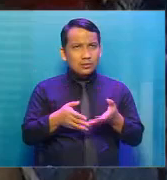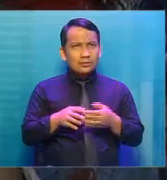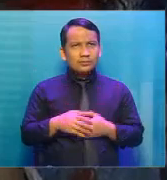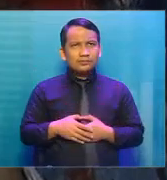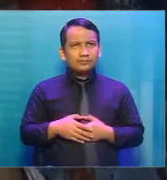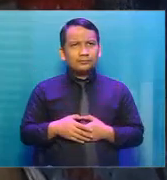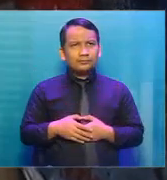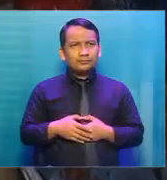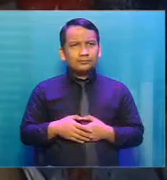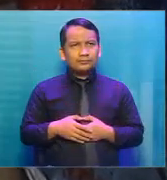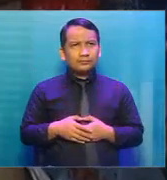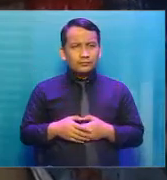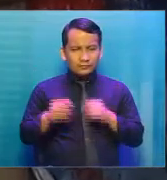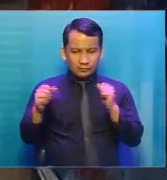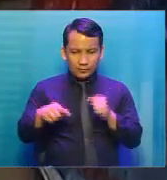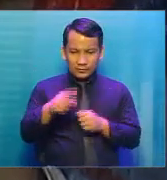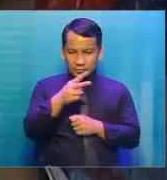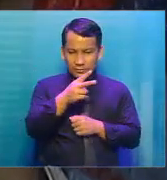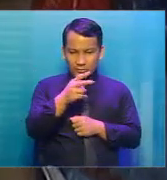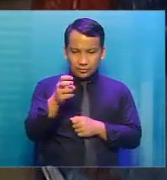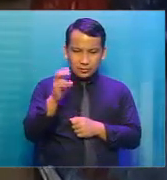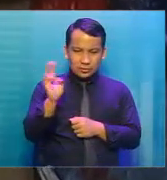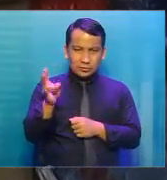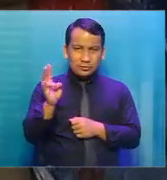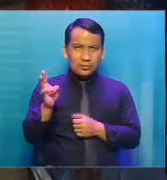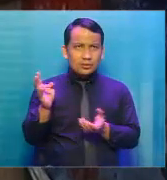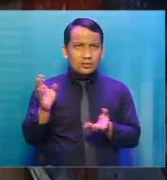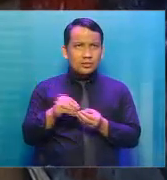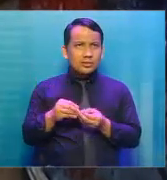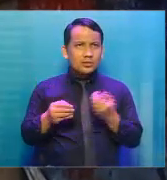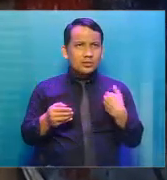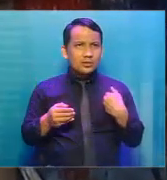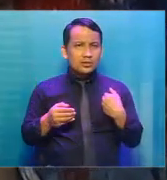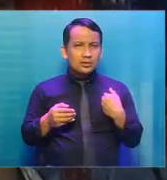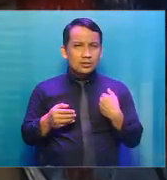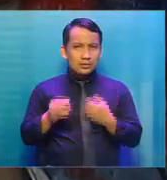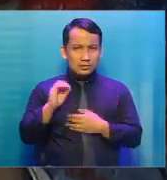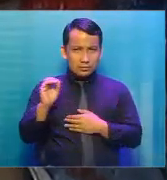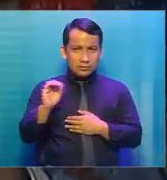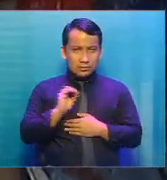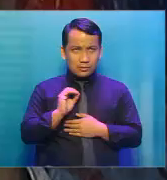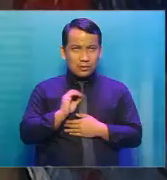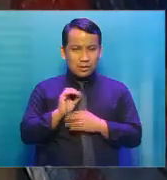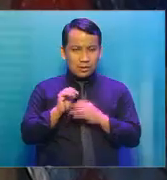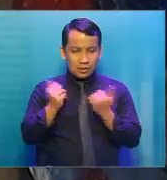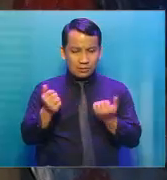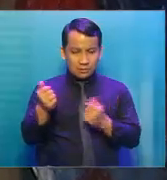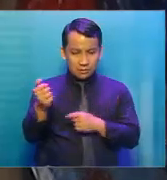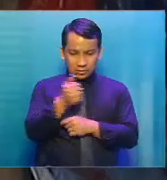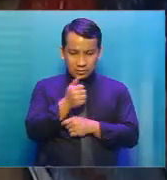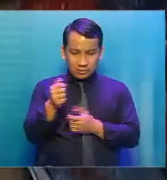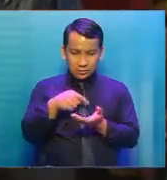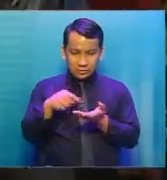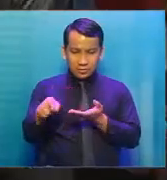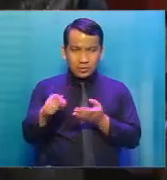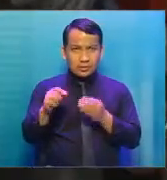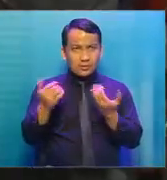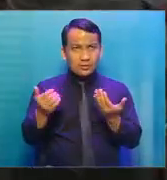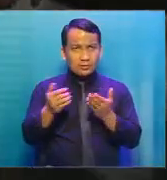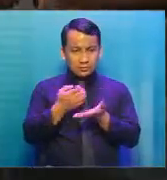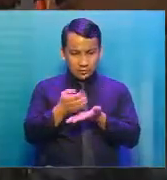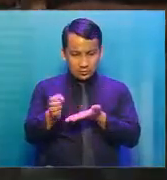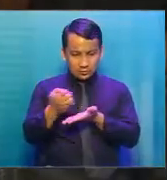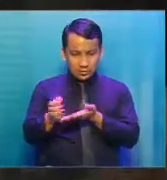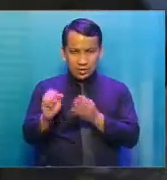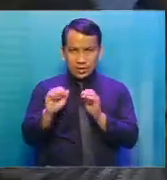siya sa 270, kaya lang para pang sarili lang po yun. Paano po yung pasahod po sa mga tao at yung mga expenses